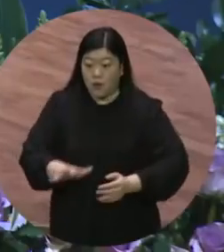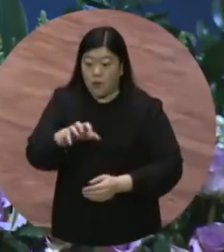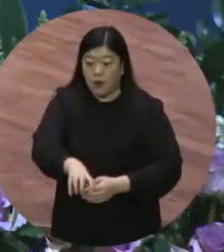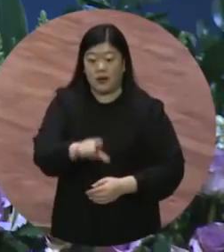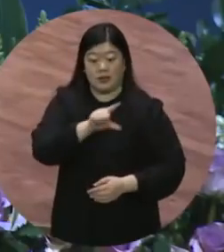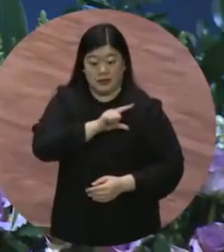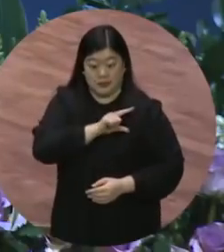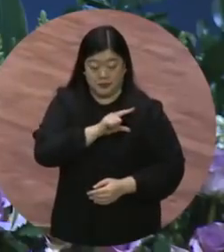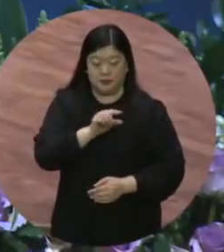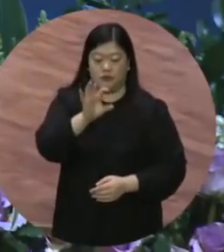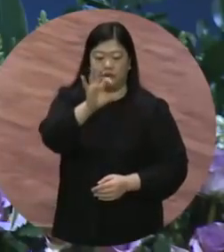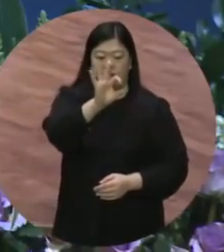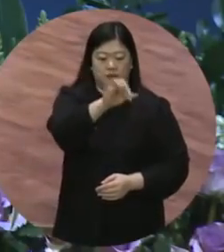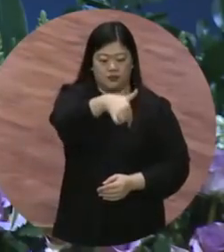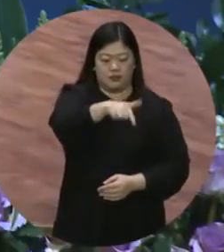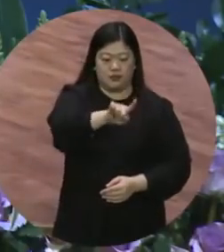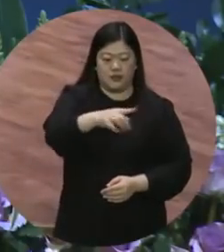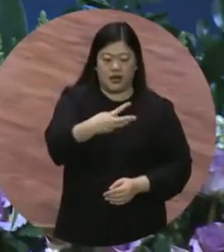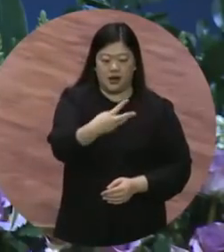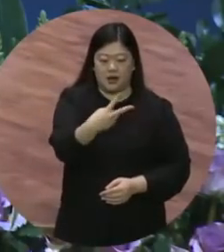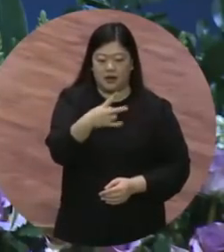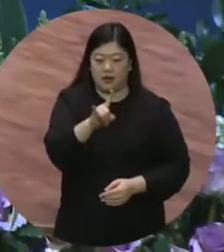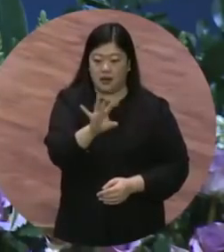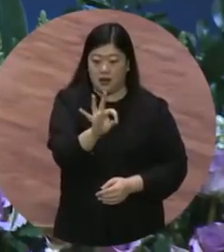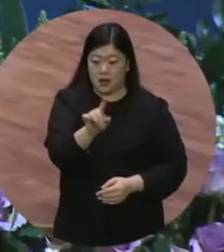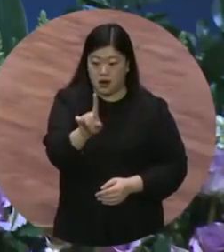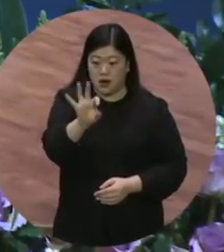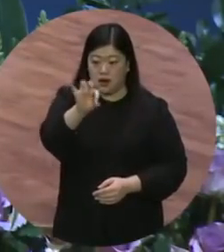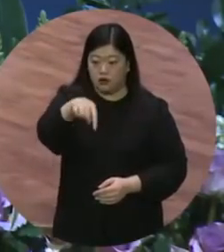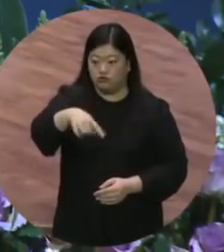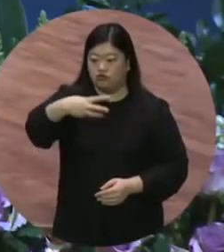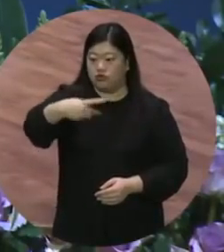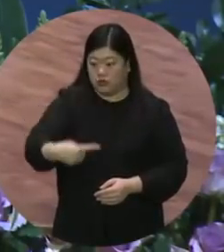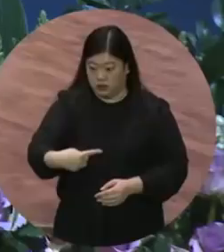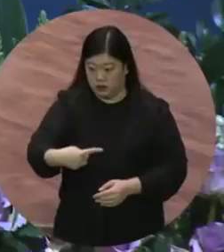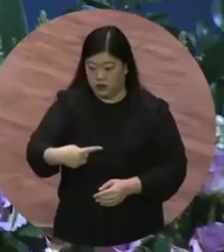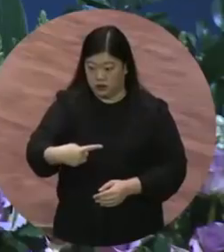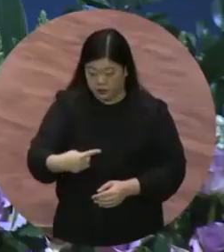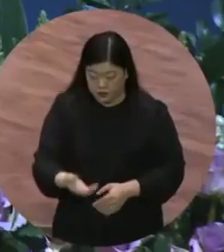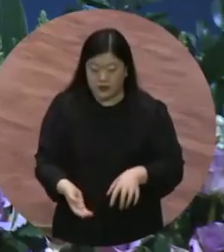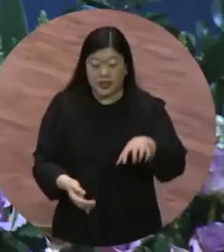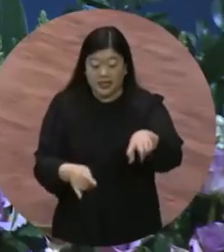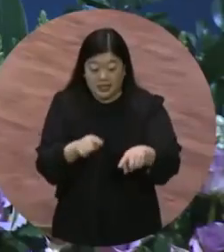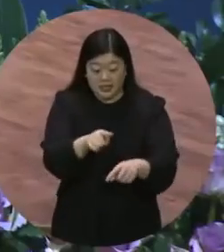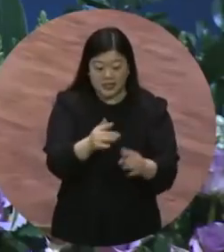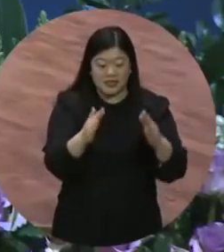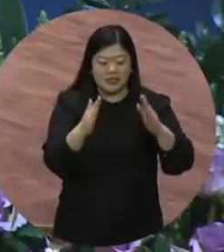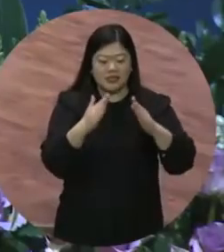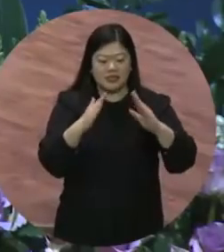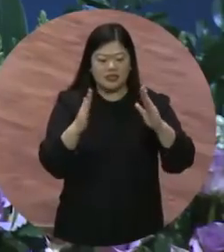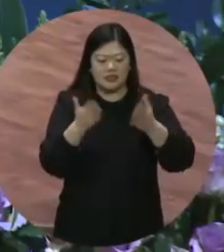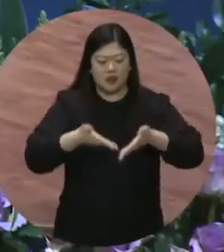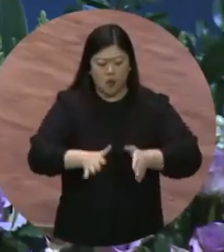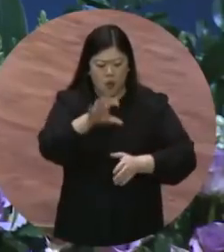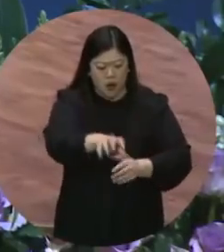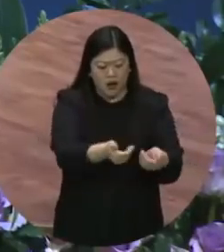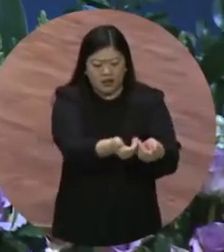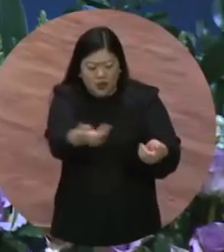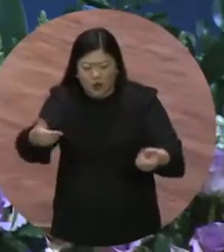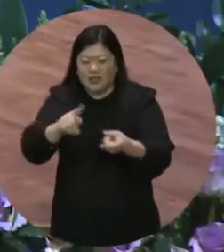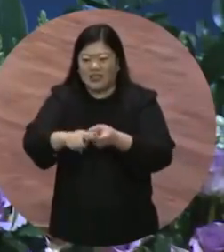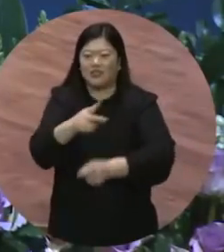아브라함에게 찾아오셔서 일방적으로 하신 말씀을 오늘 스데반이 설교 시작하기 전에 언급하고